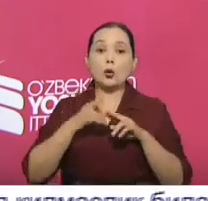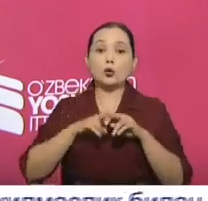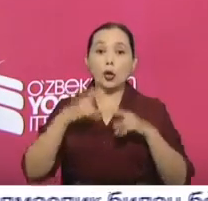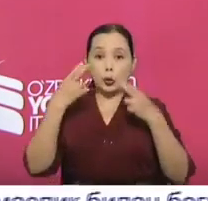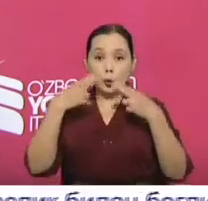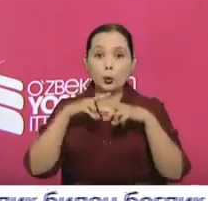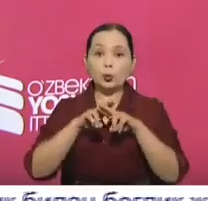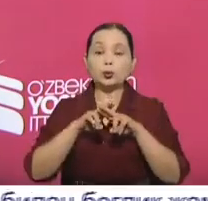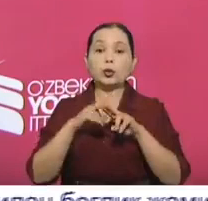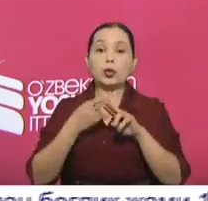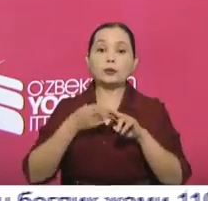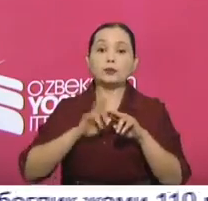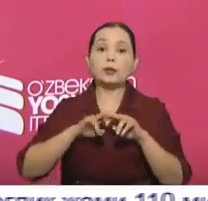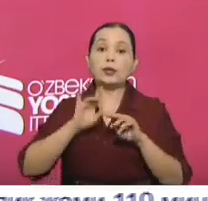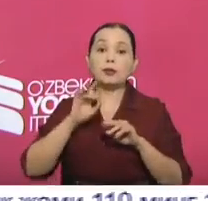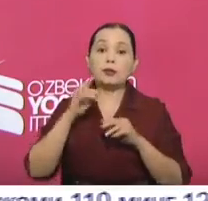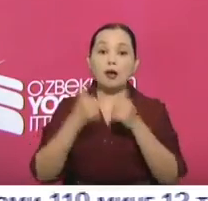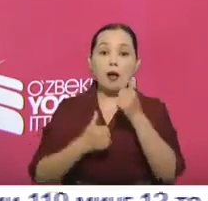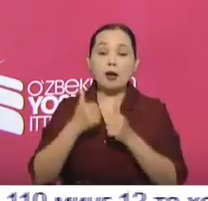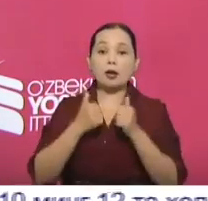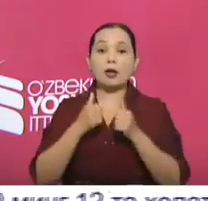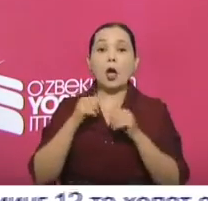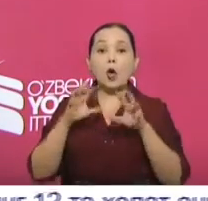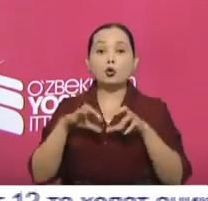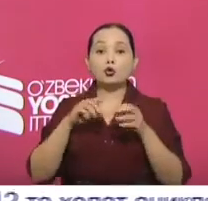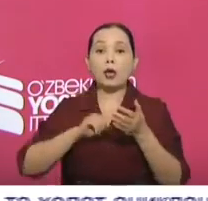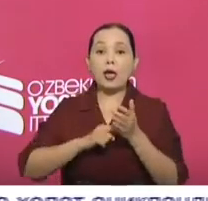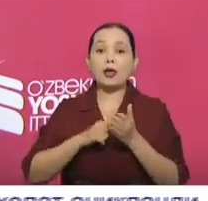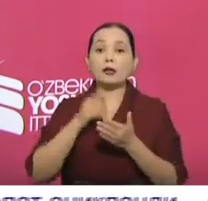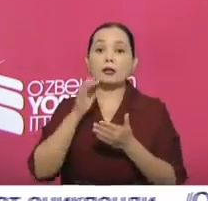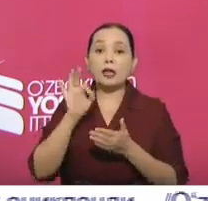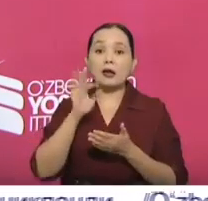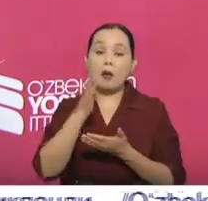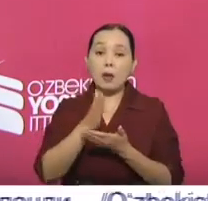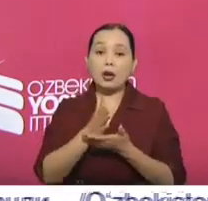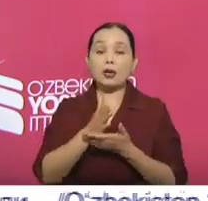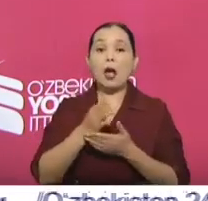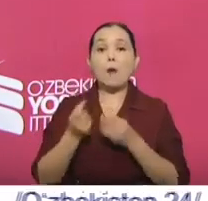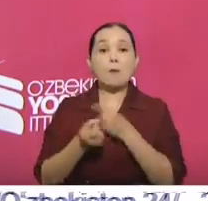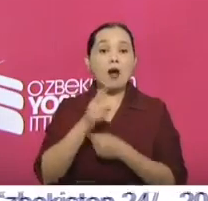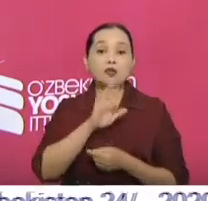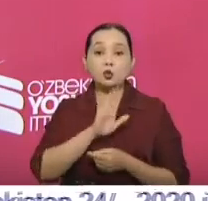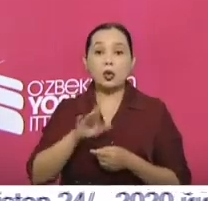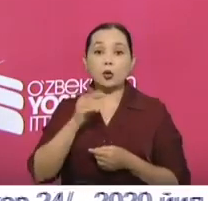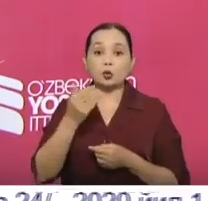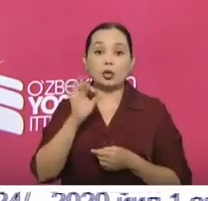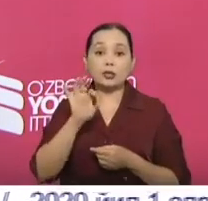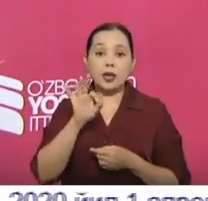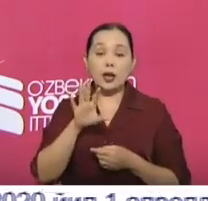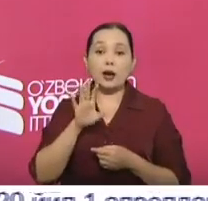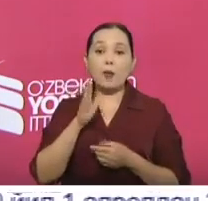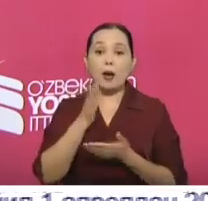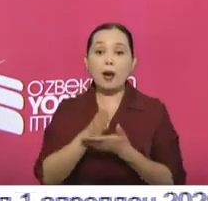e'lon qilinganligi bois kuchukcha MF Forbot Telegram kanalida mavjud emas ushbu Telegram kanal va